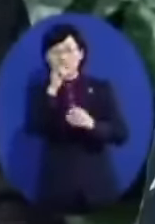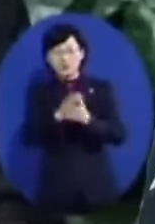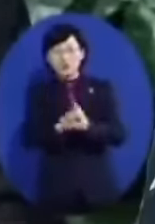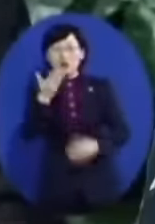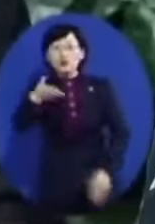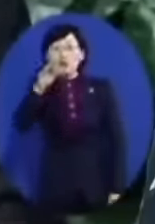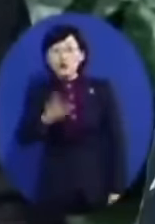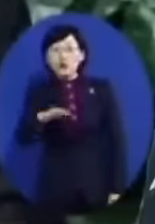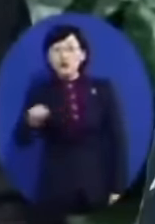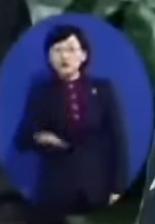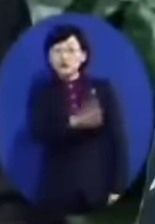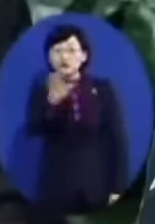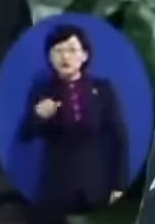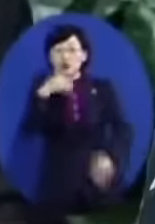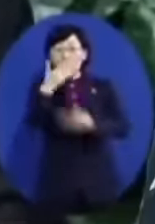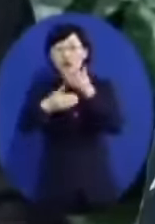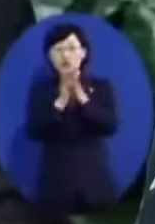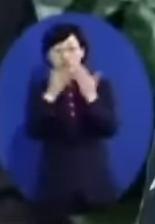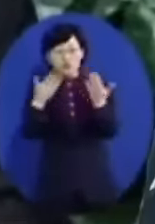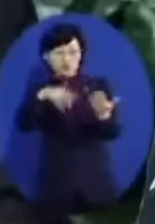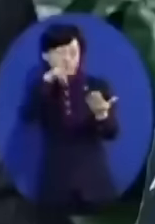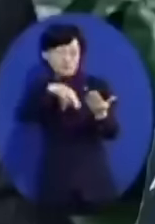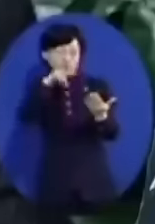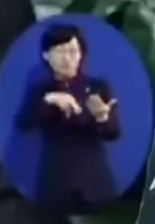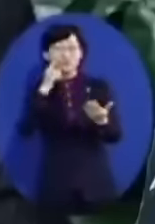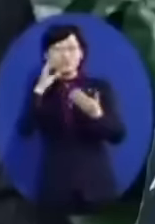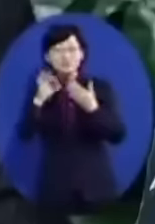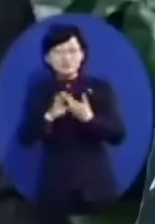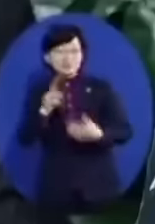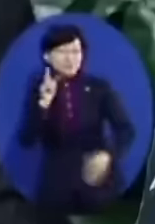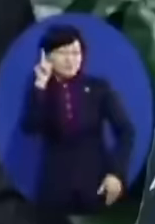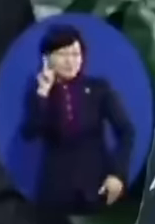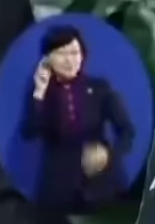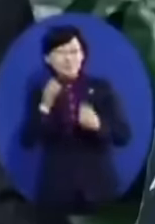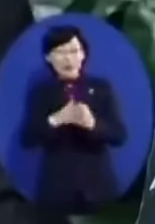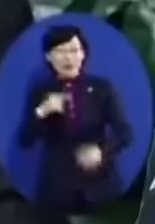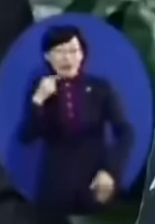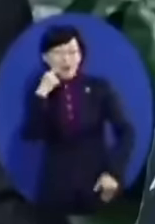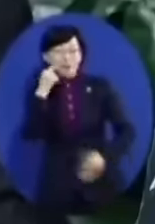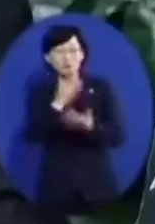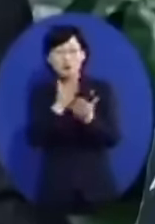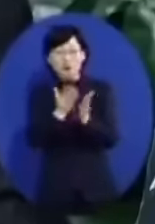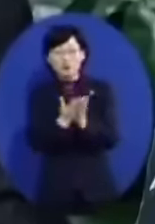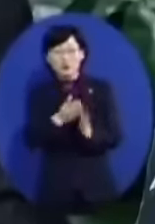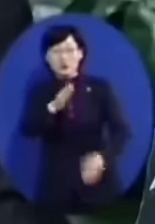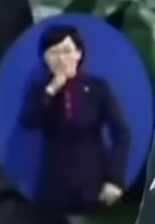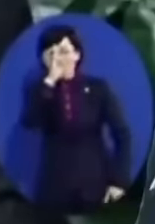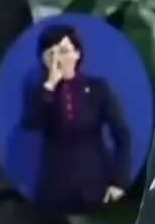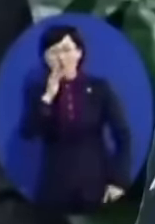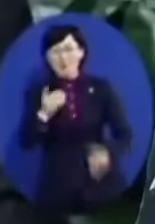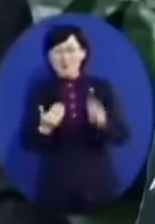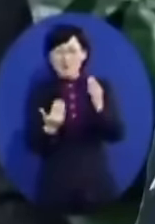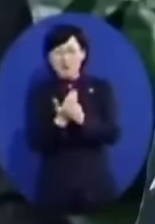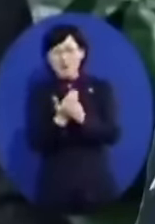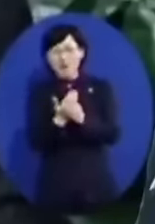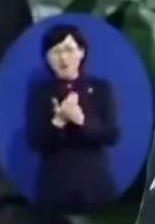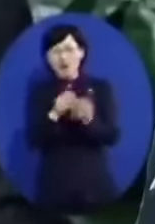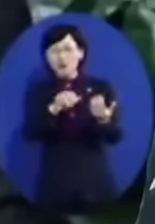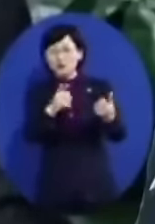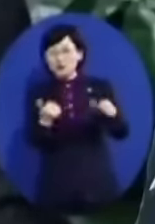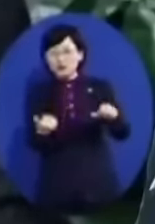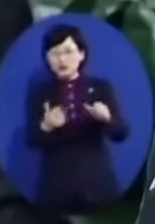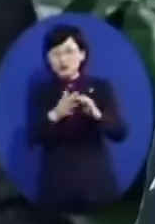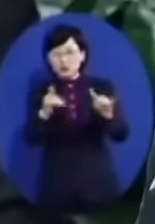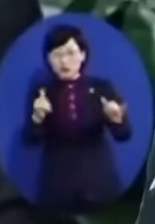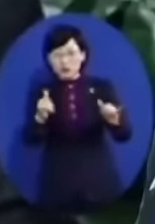그런데 우리는 성경을 읽어보면 스트레스에 걸려 암 등 다양한 병에 걸려 죽은